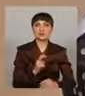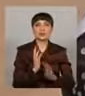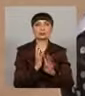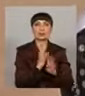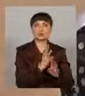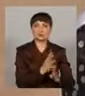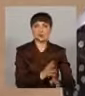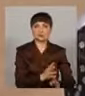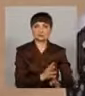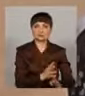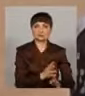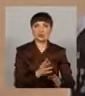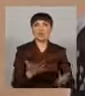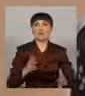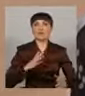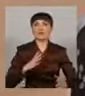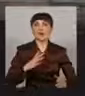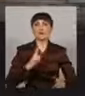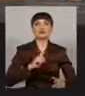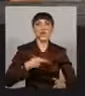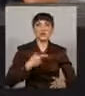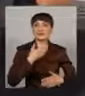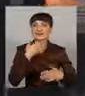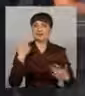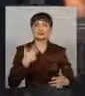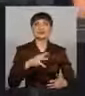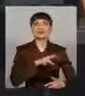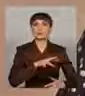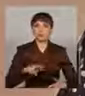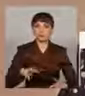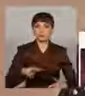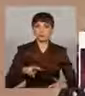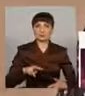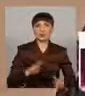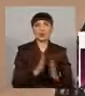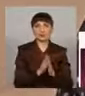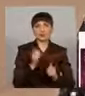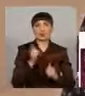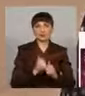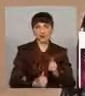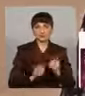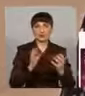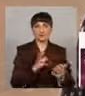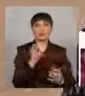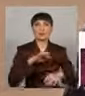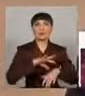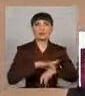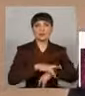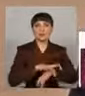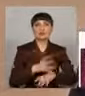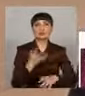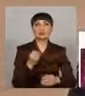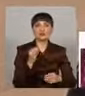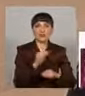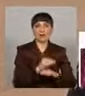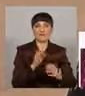пошли. Ну, бывает, час его нету, полчаса нету. Чтоб чаще ездил, еще по-ташкентски, чтоб какой-нибудь